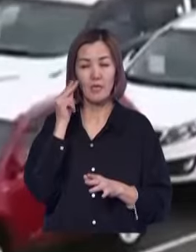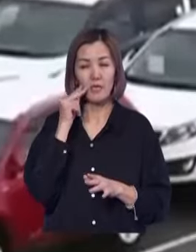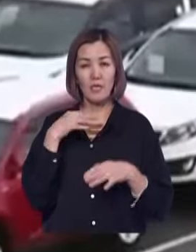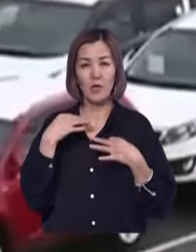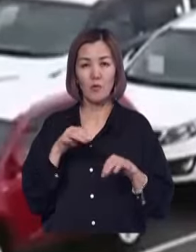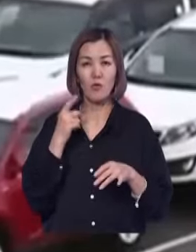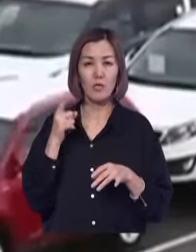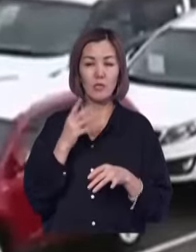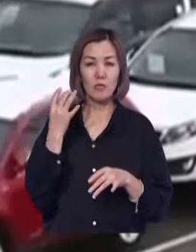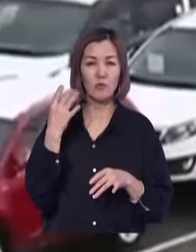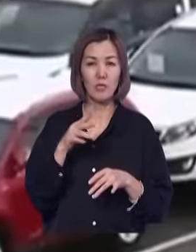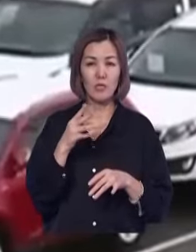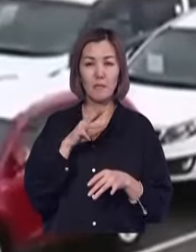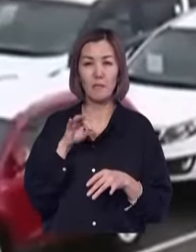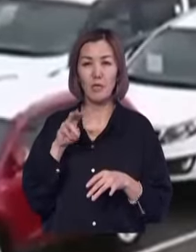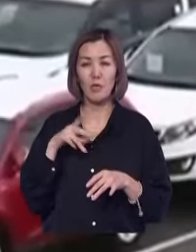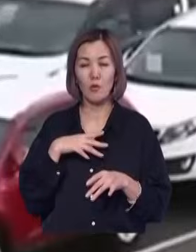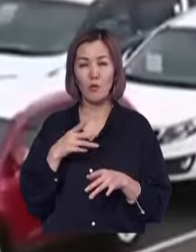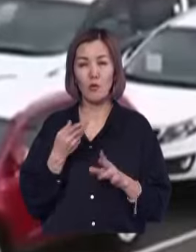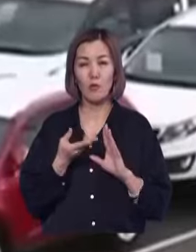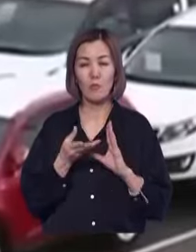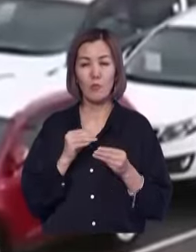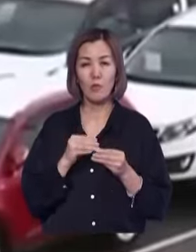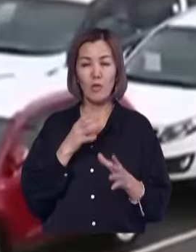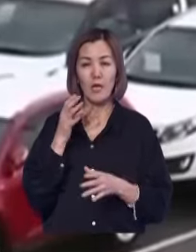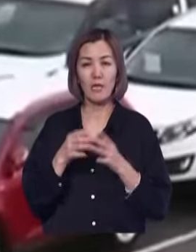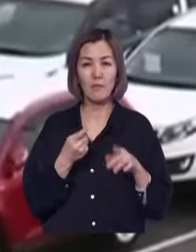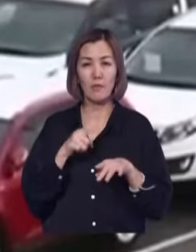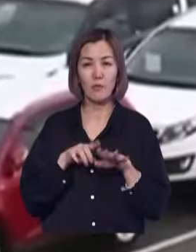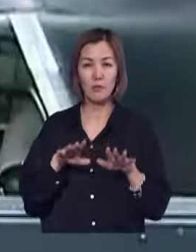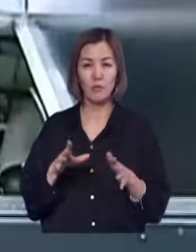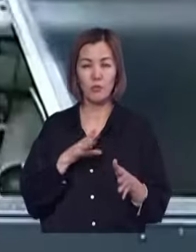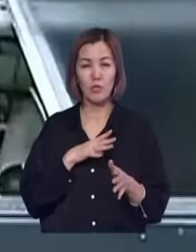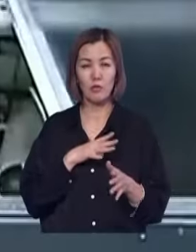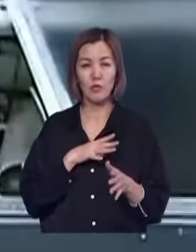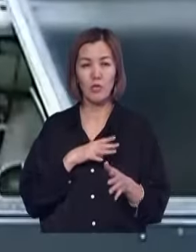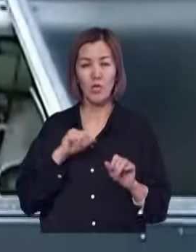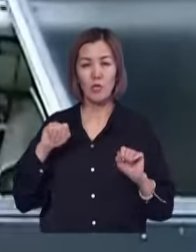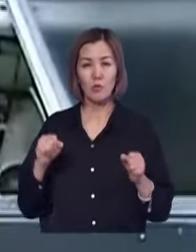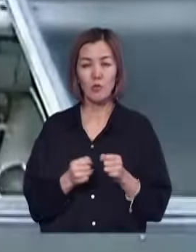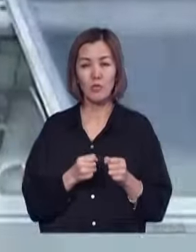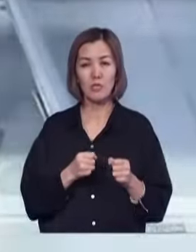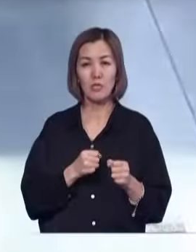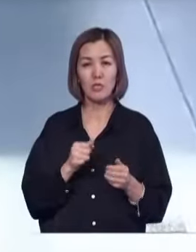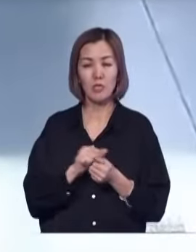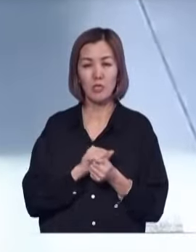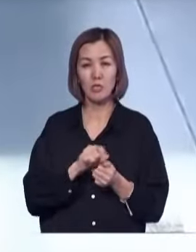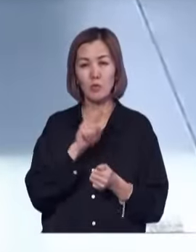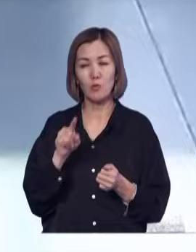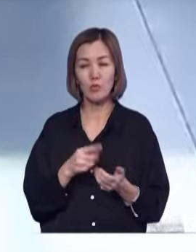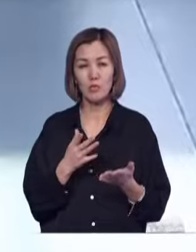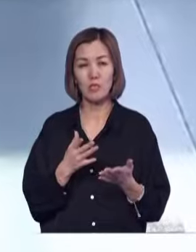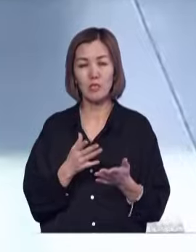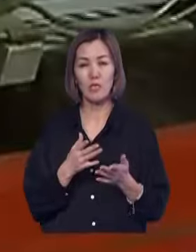саны 340 миллионға жетті. Бұл көрсеткіш бойынша Қытай әлемде бірінші орында тұр. Тоңасқыш, кір жуғыш машиналар және кондиционер